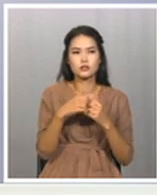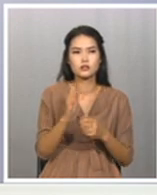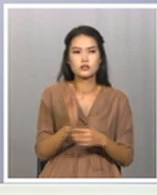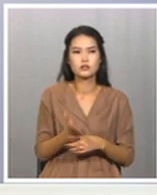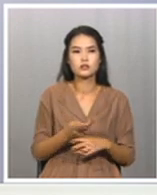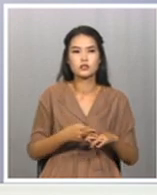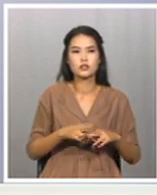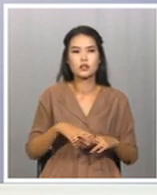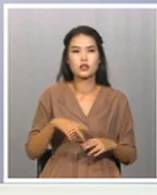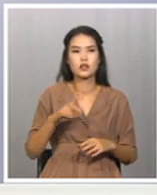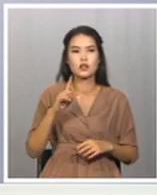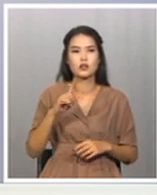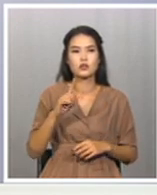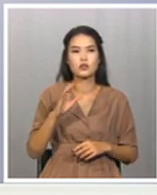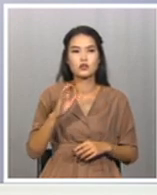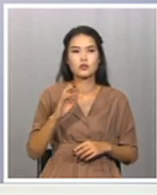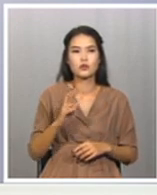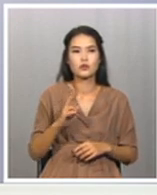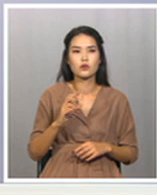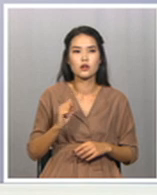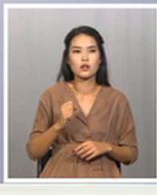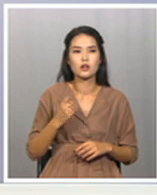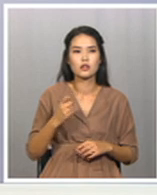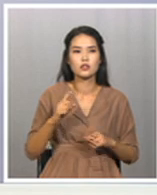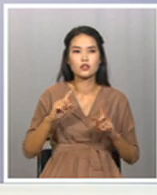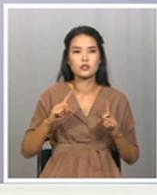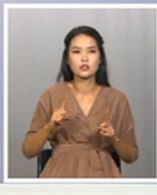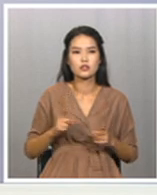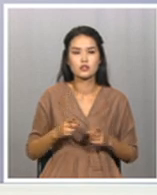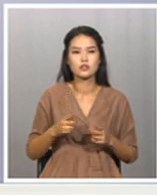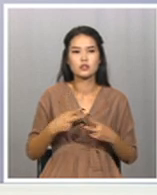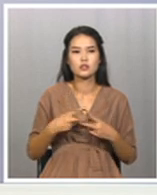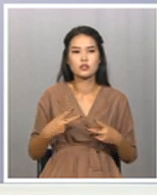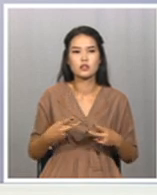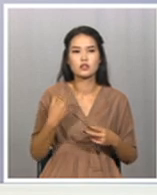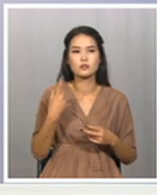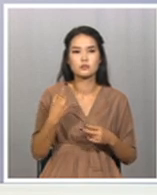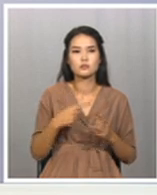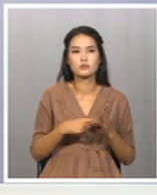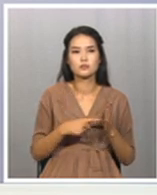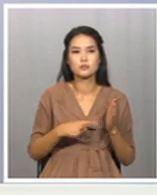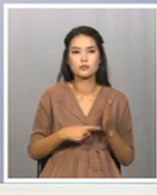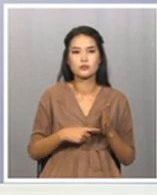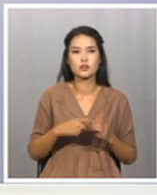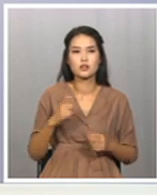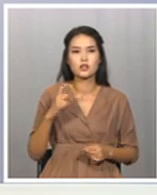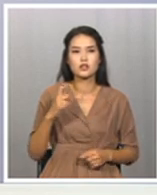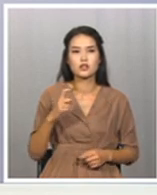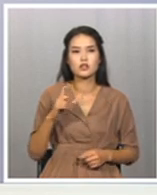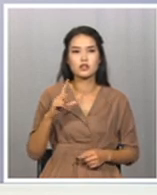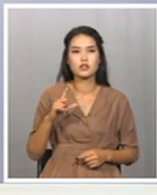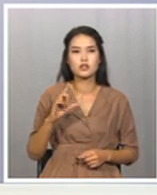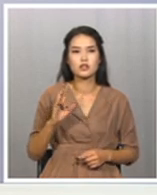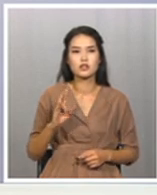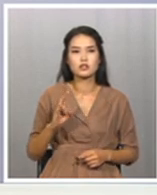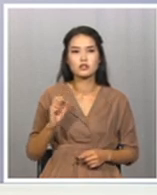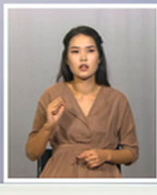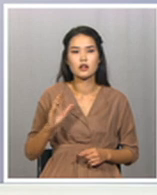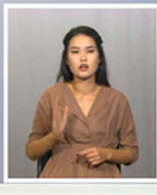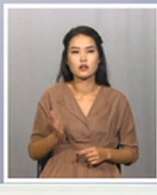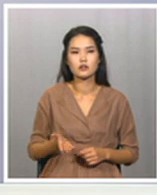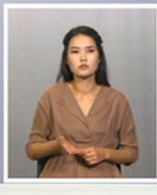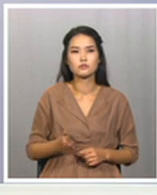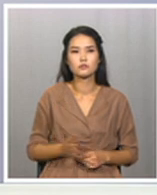анықталады. Негізі А болатын X-тің логарифмінің туындысы тең болады 1 бөлінген